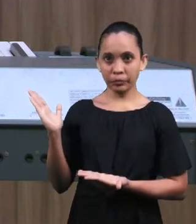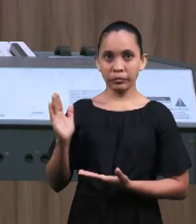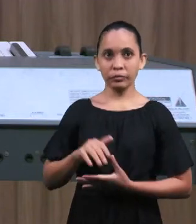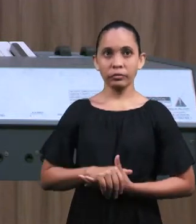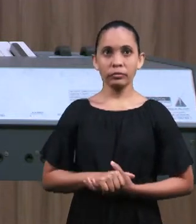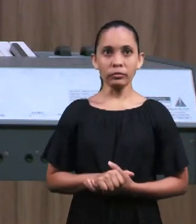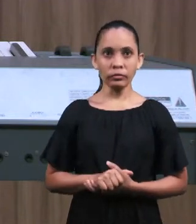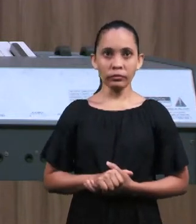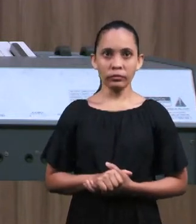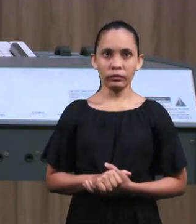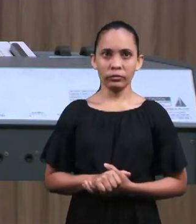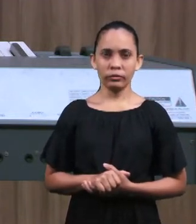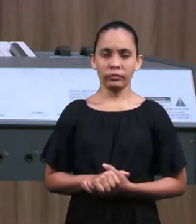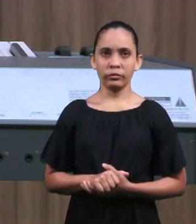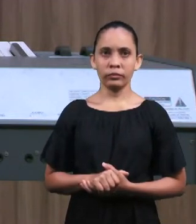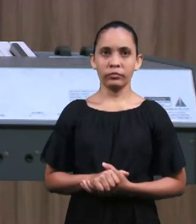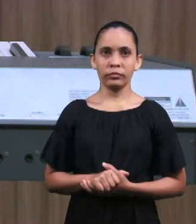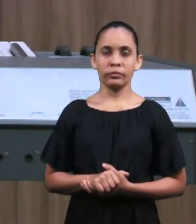mi,